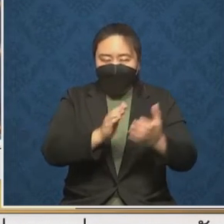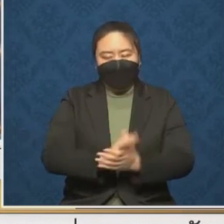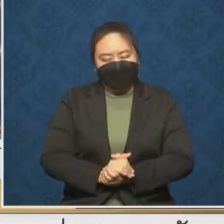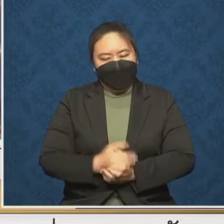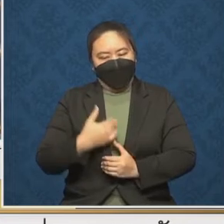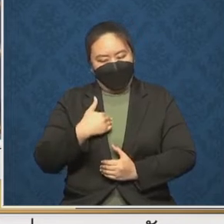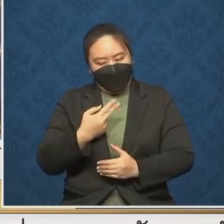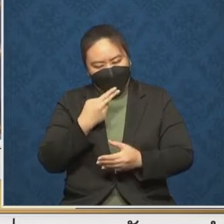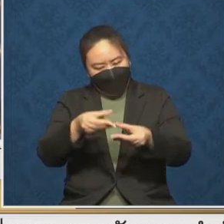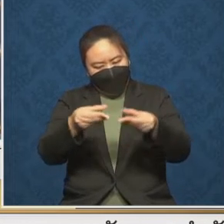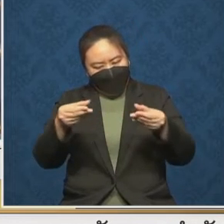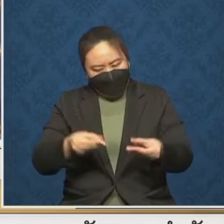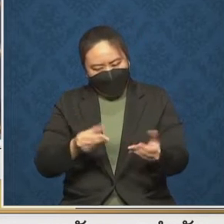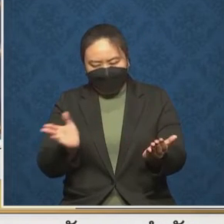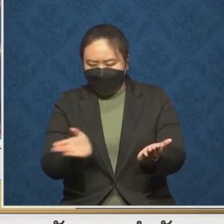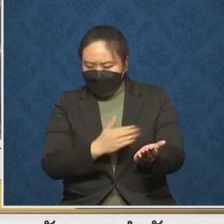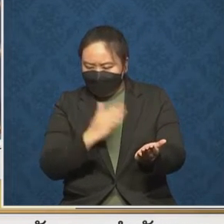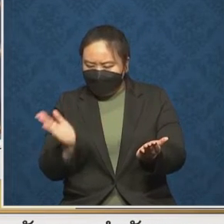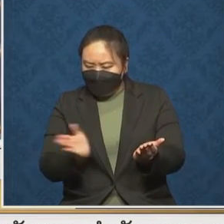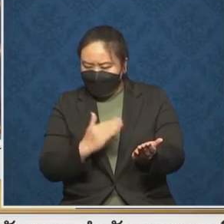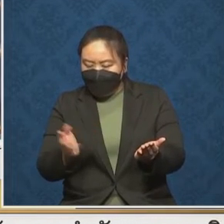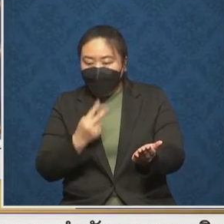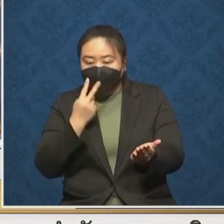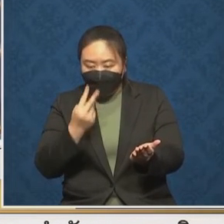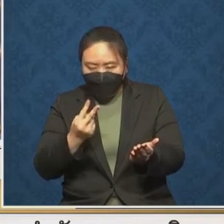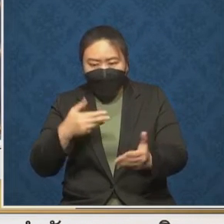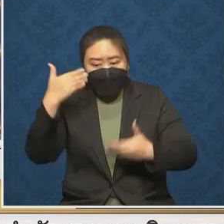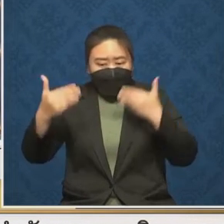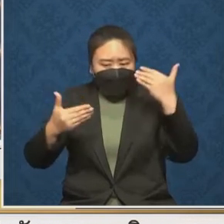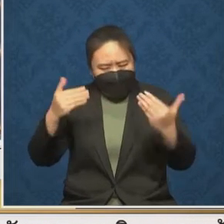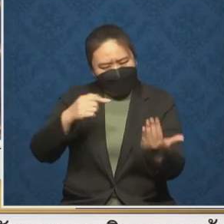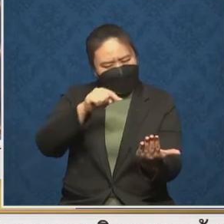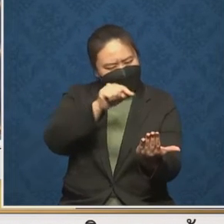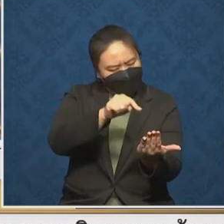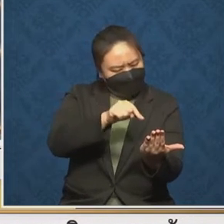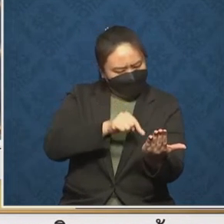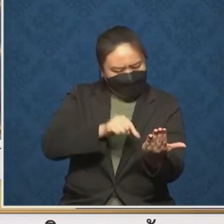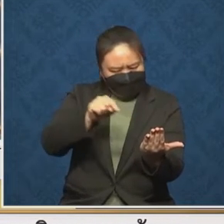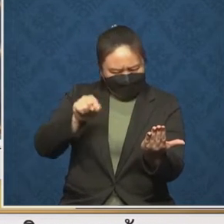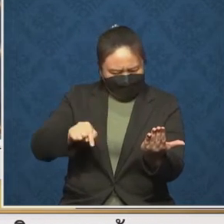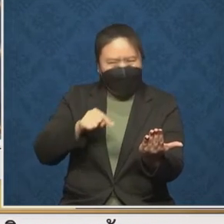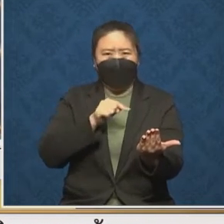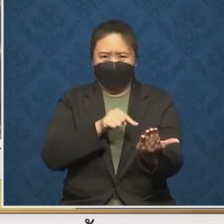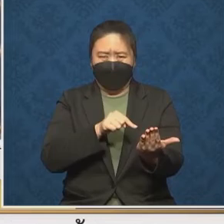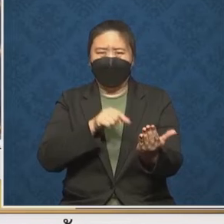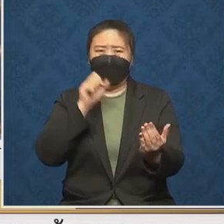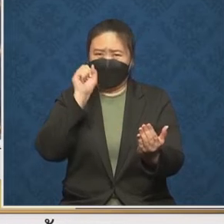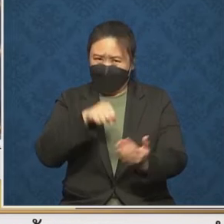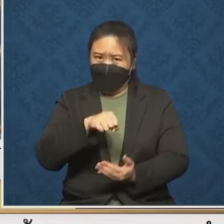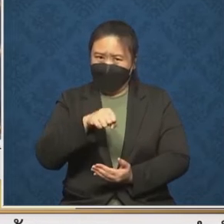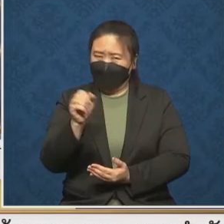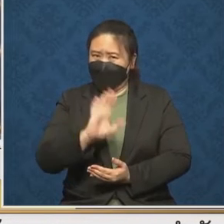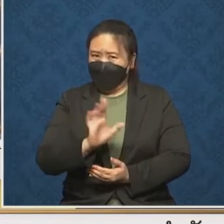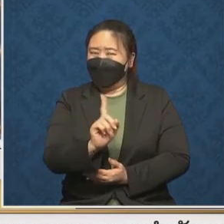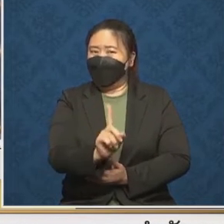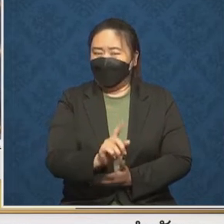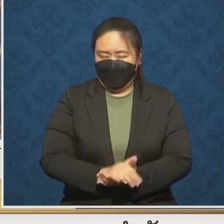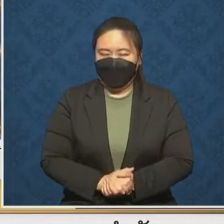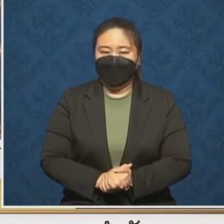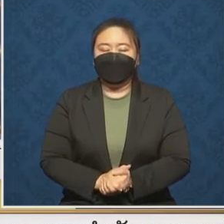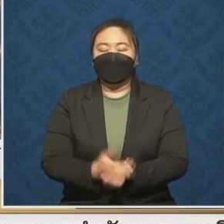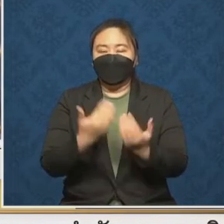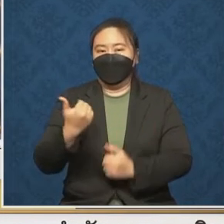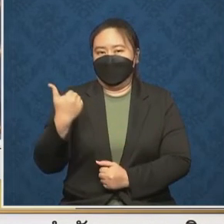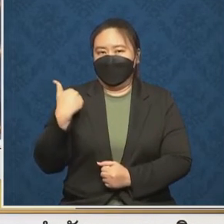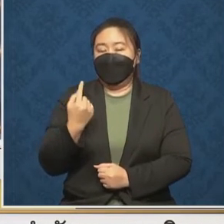านกิจกรรมพวกนี้มันใช่หรอไม่อีขอหน่งก็คือ